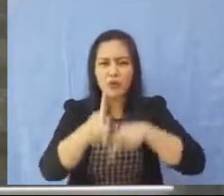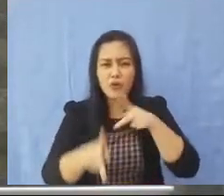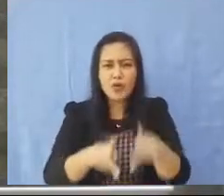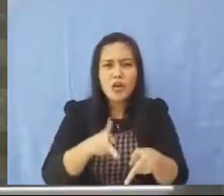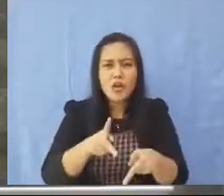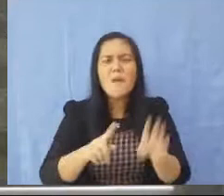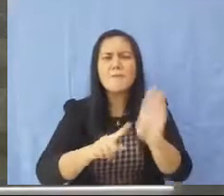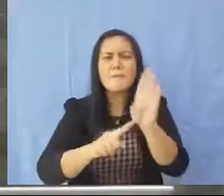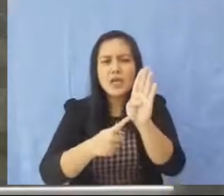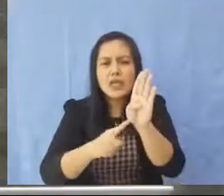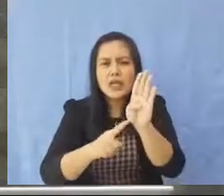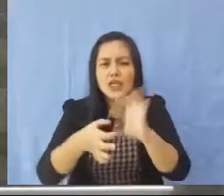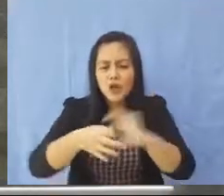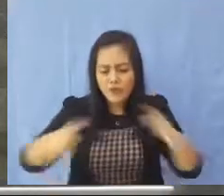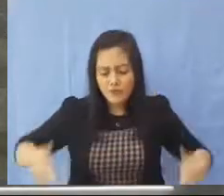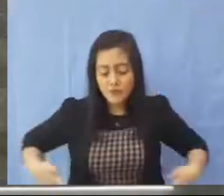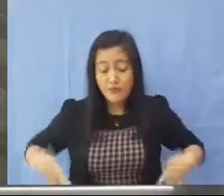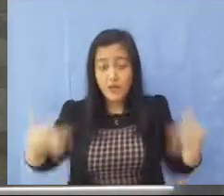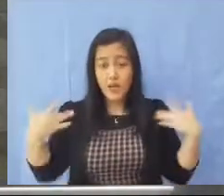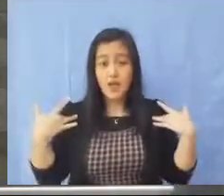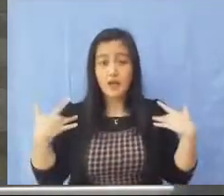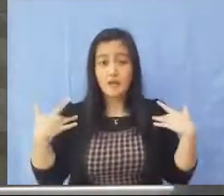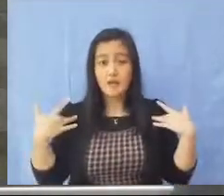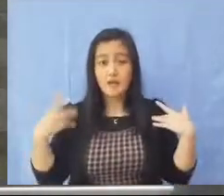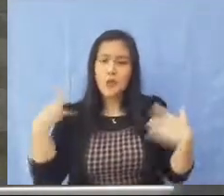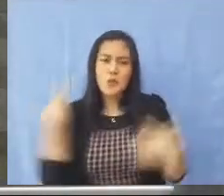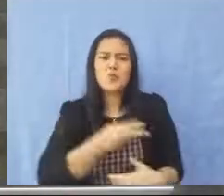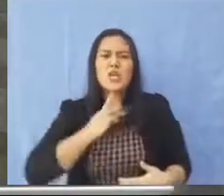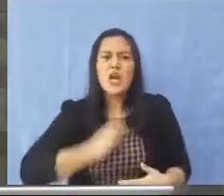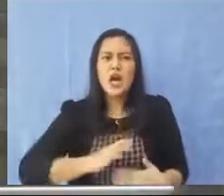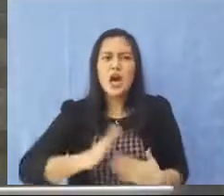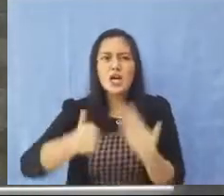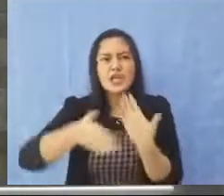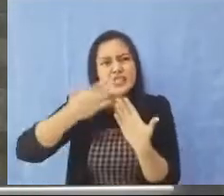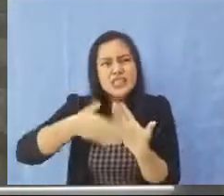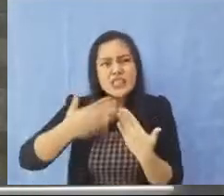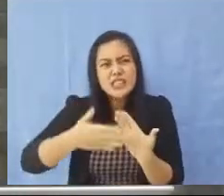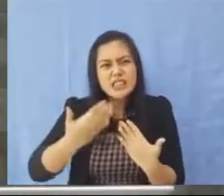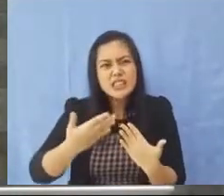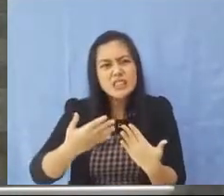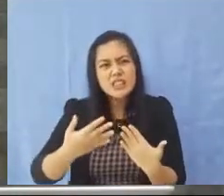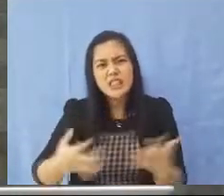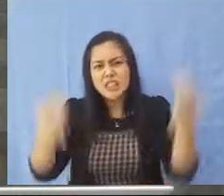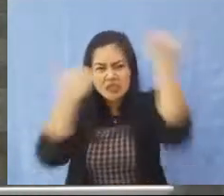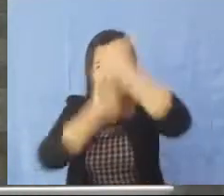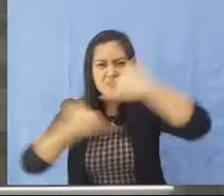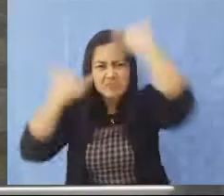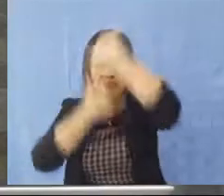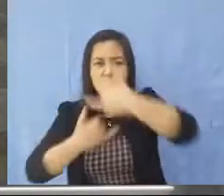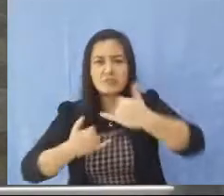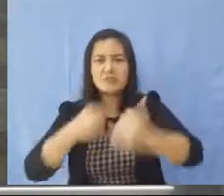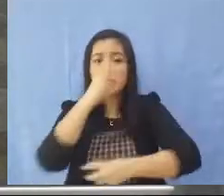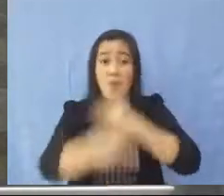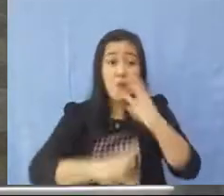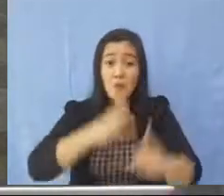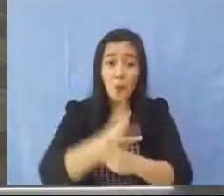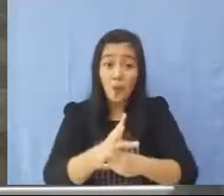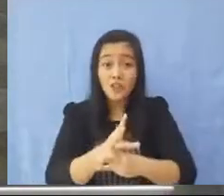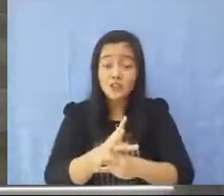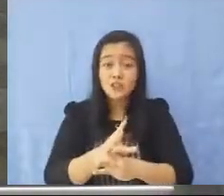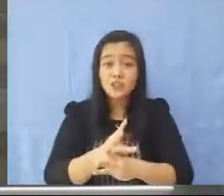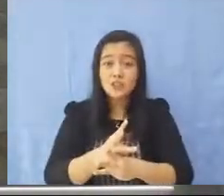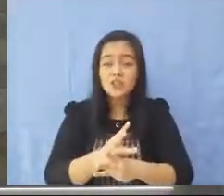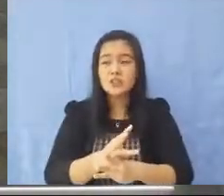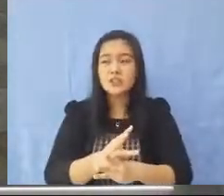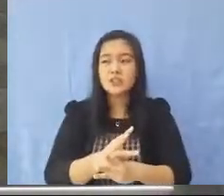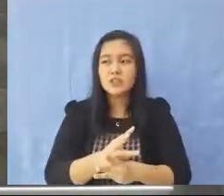madali tayong matwist ng mundong ito. Okay, nire-review ko lang po kayo, nire-recap ko po kayo kasi tatapusin po natin ang Book of